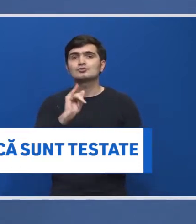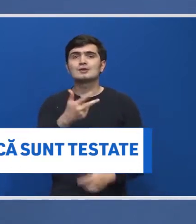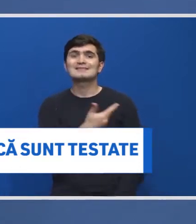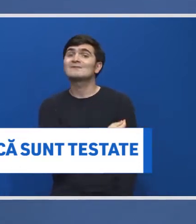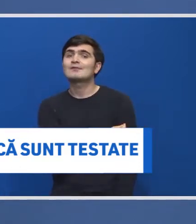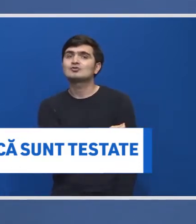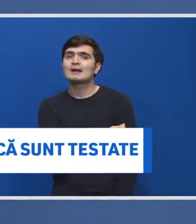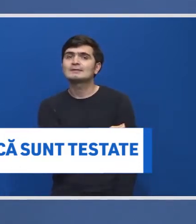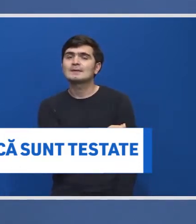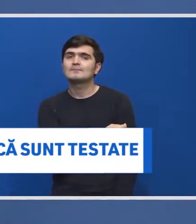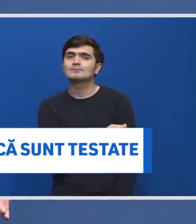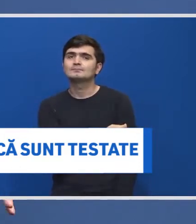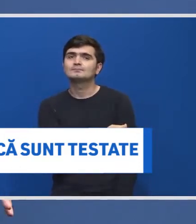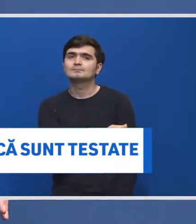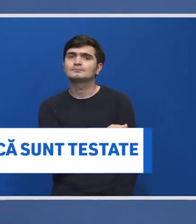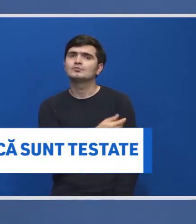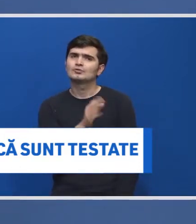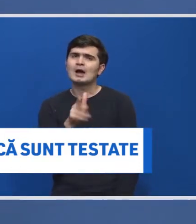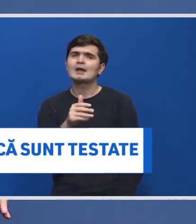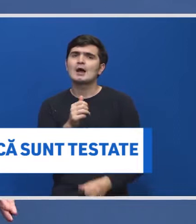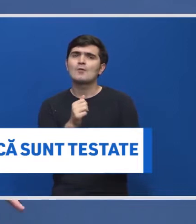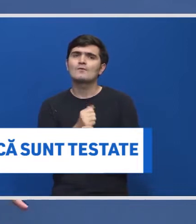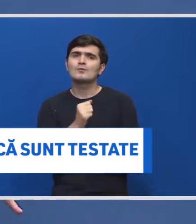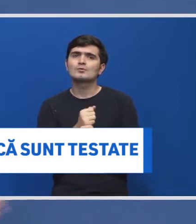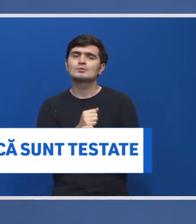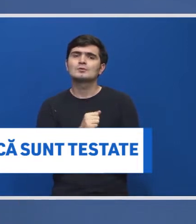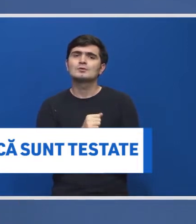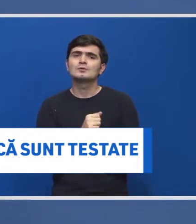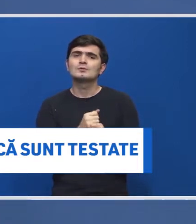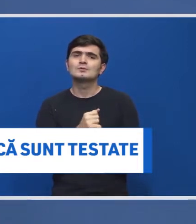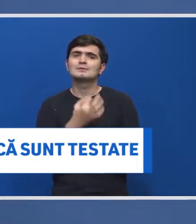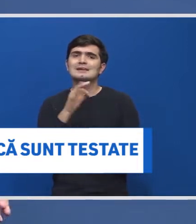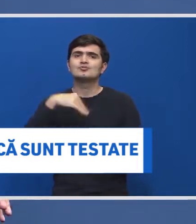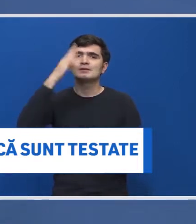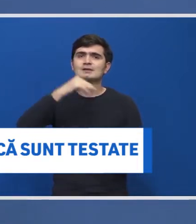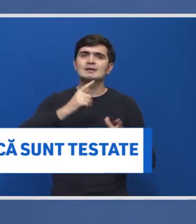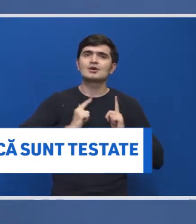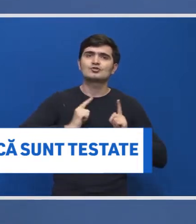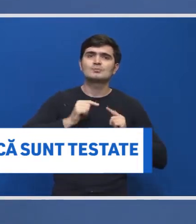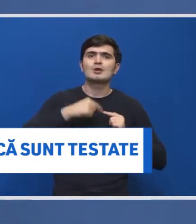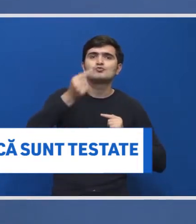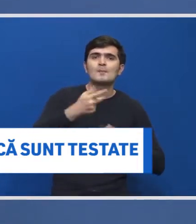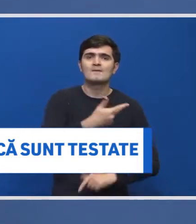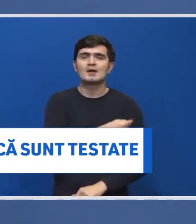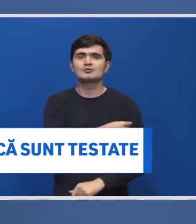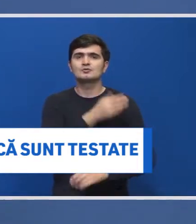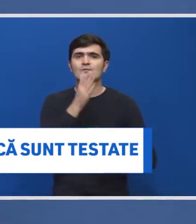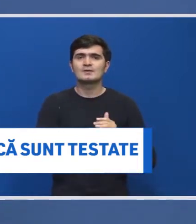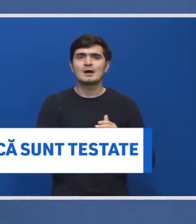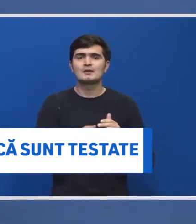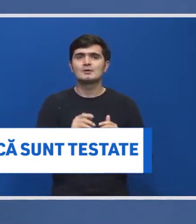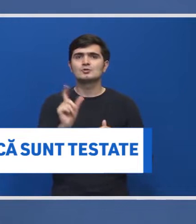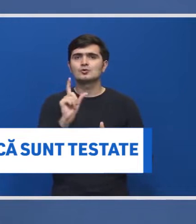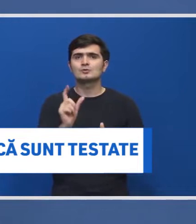care sunt vaccinate și care au completat schema, deci de 10 zile de așteptare după ce au făcut vaccinul, fie cu